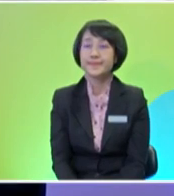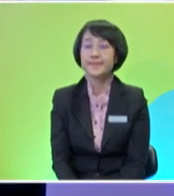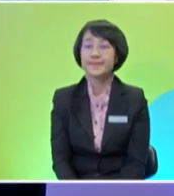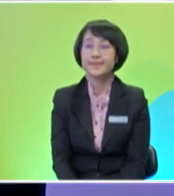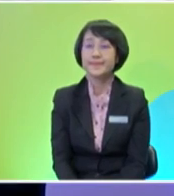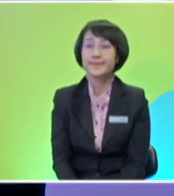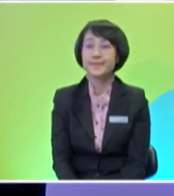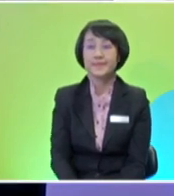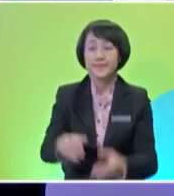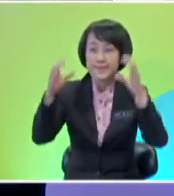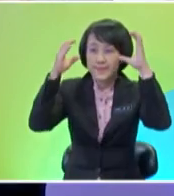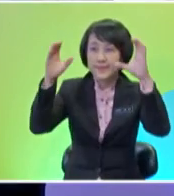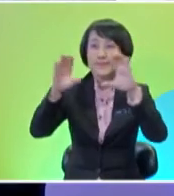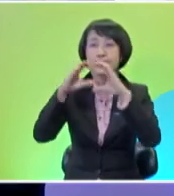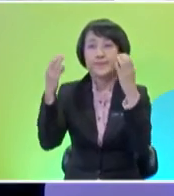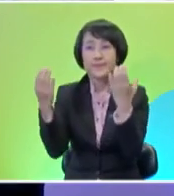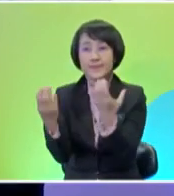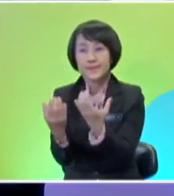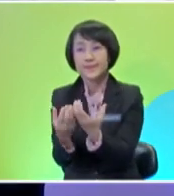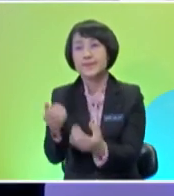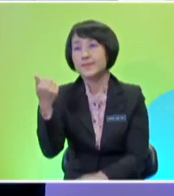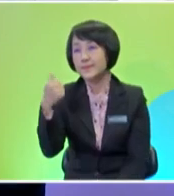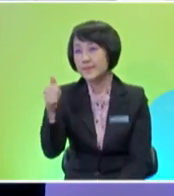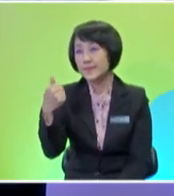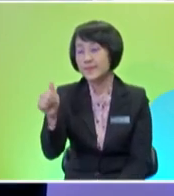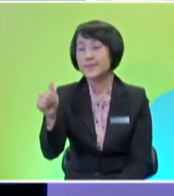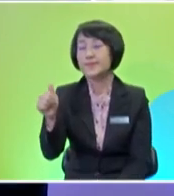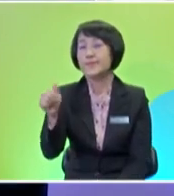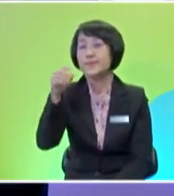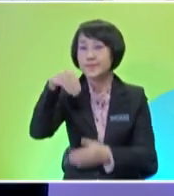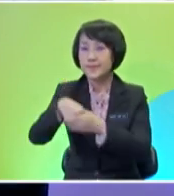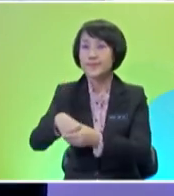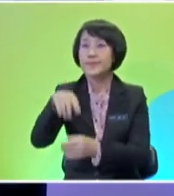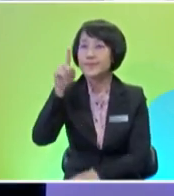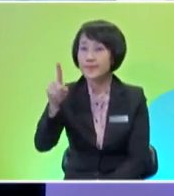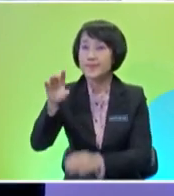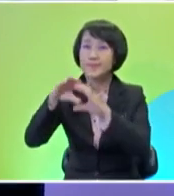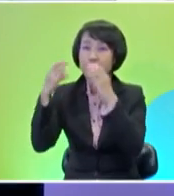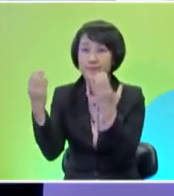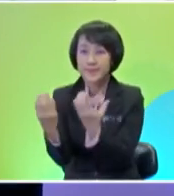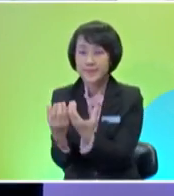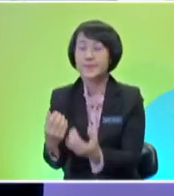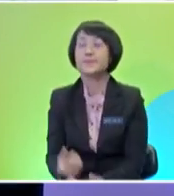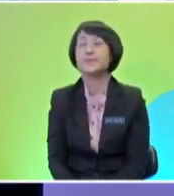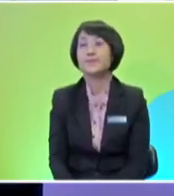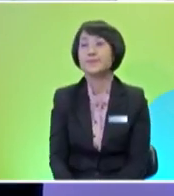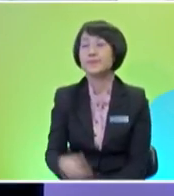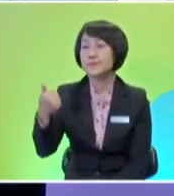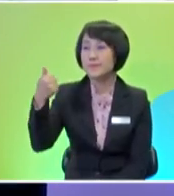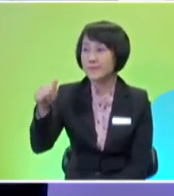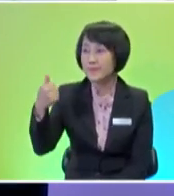10 dalam satu kumpulan Oke jadi ada 10 gula-gula dalam satu kumpulan